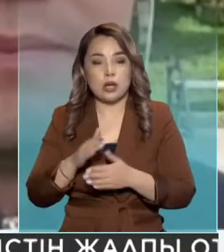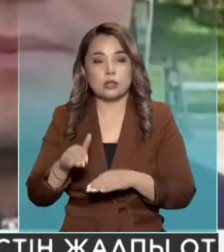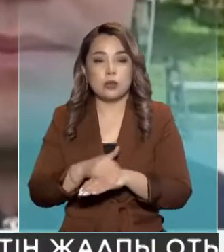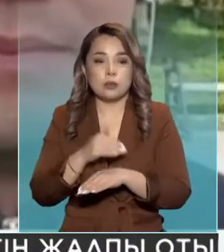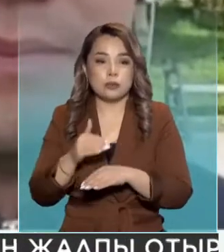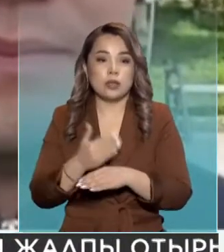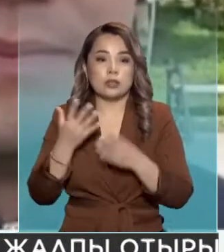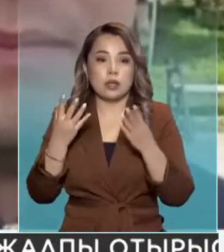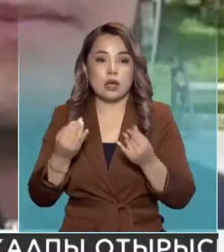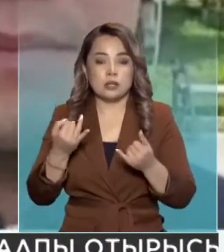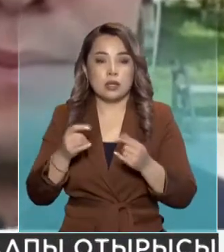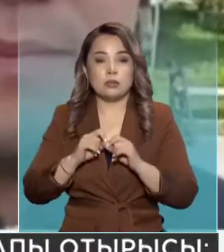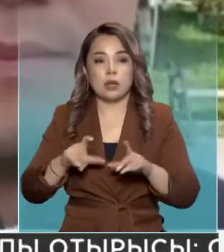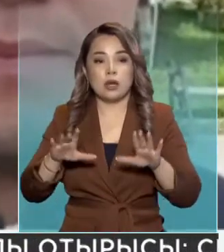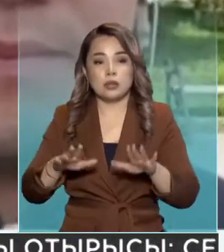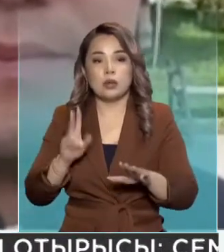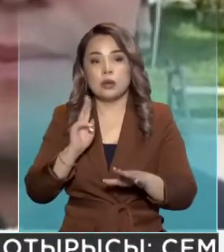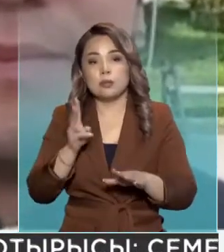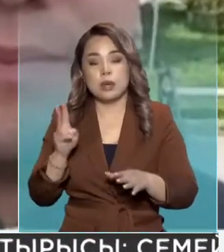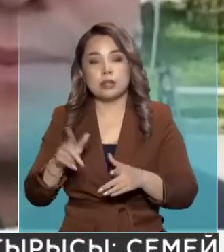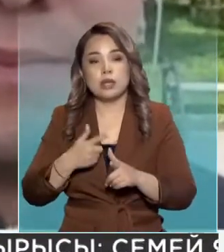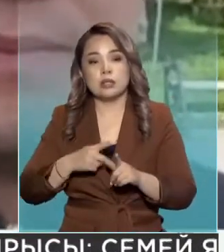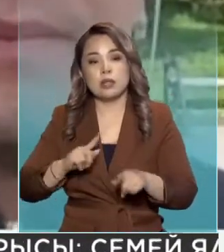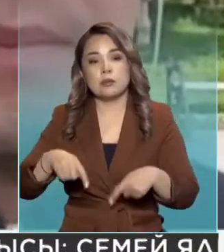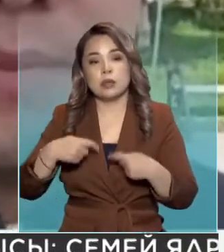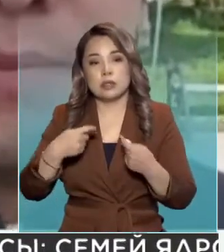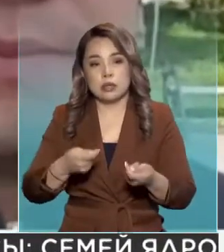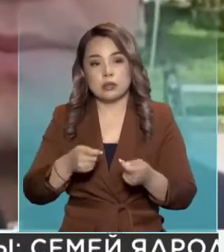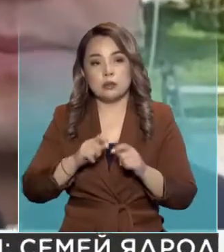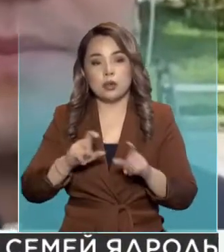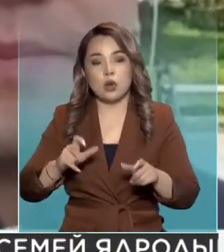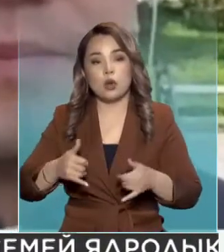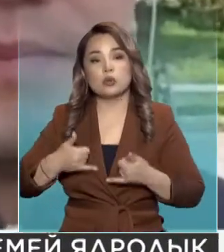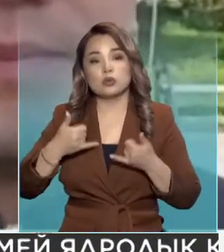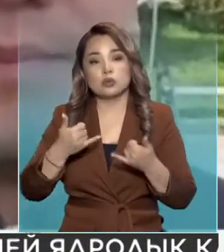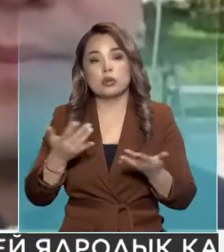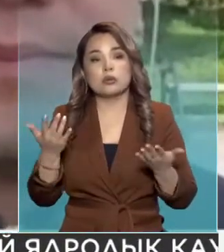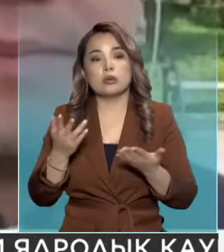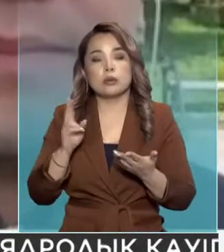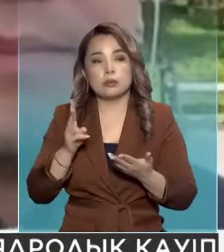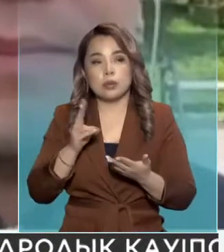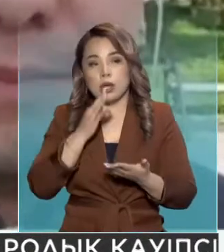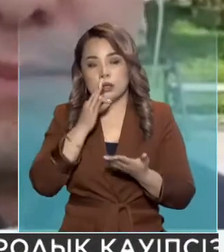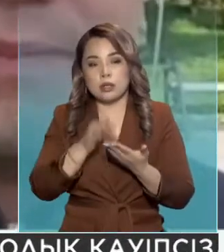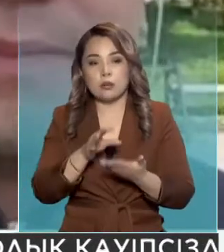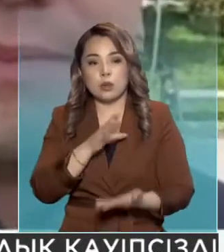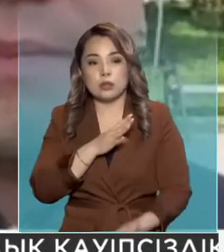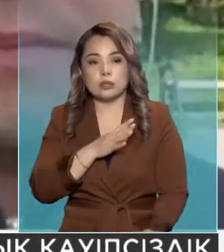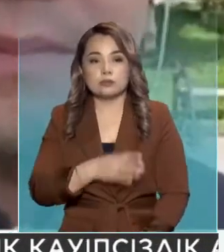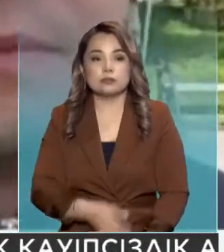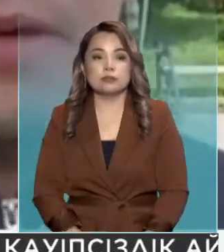күн. Білім ордаларына кімдердің есімі берілді? Ұсыныс жалпы кімнен түскен?